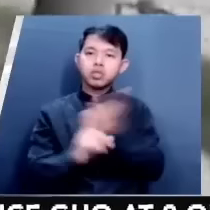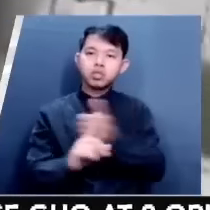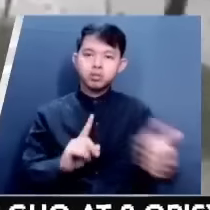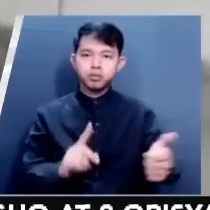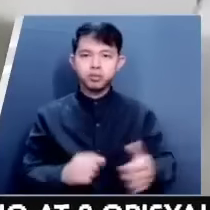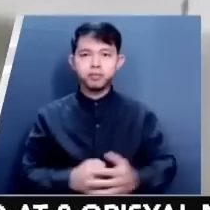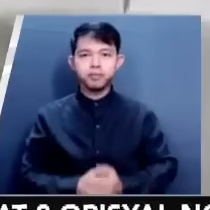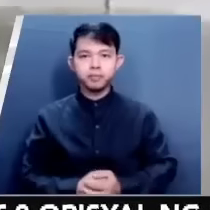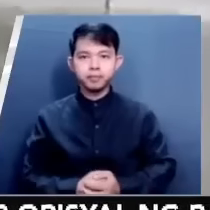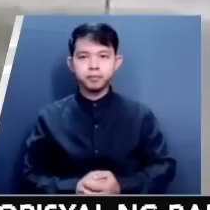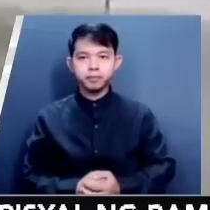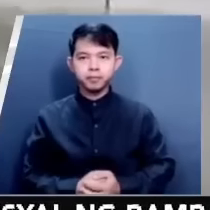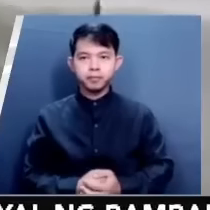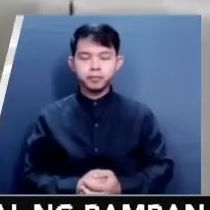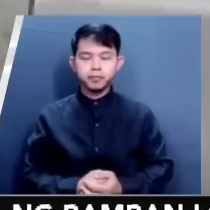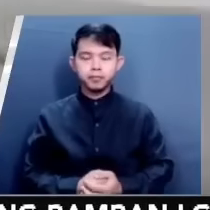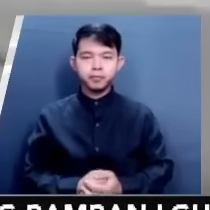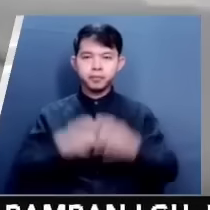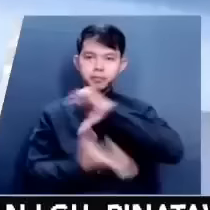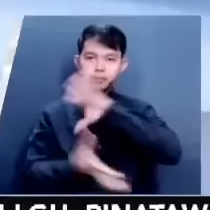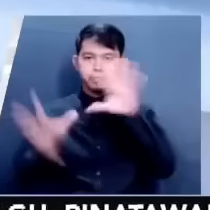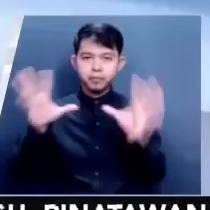GMA Integrated News.